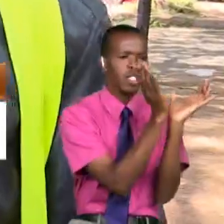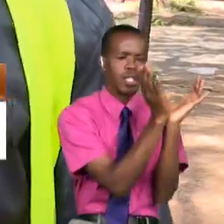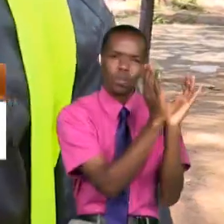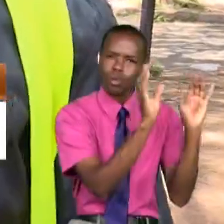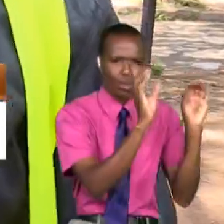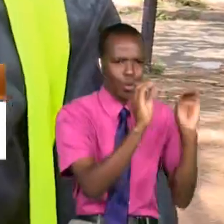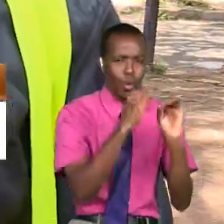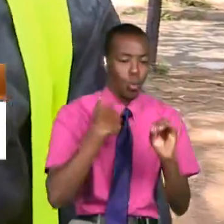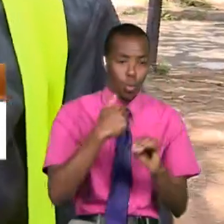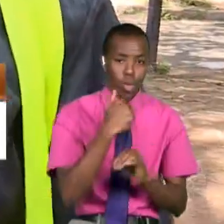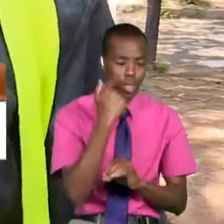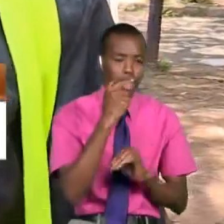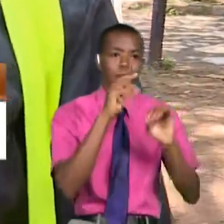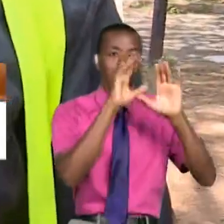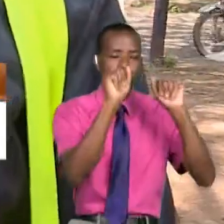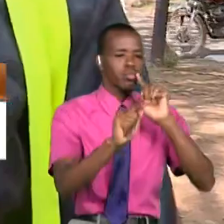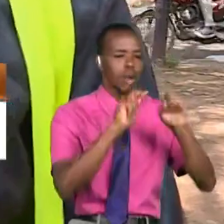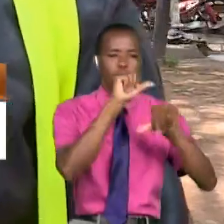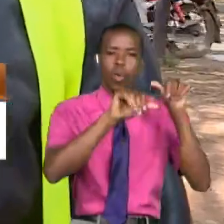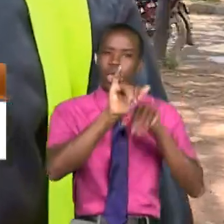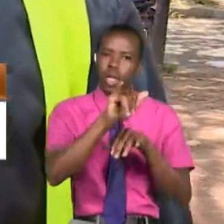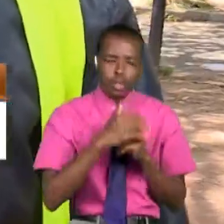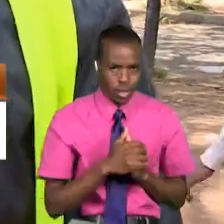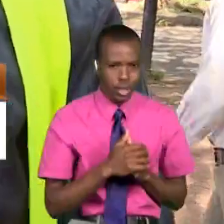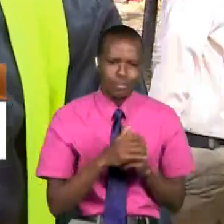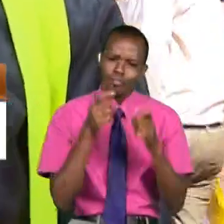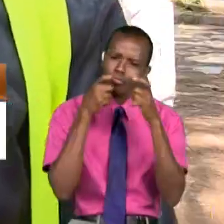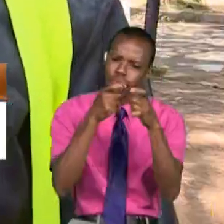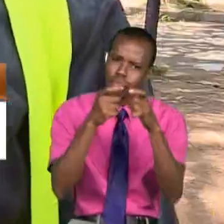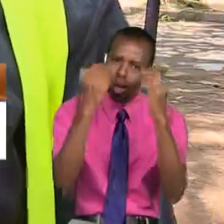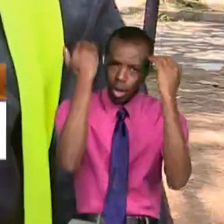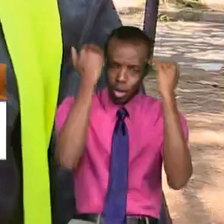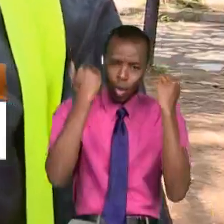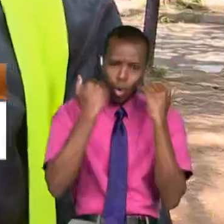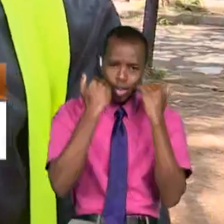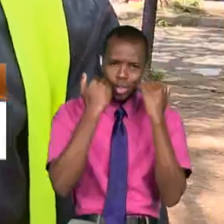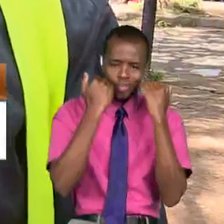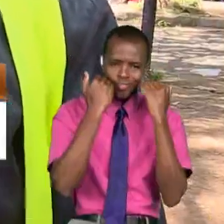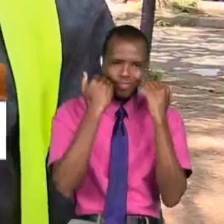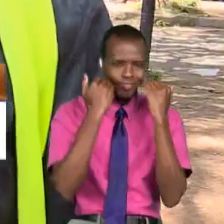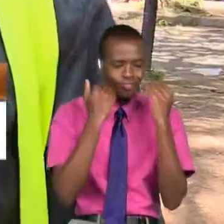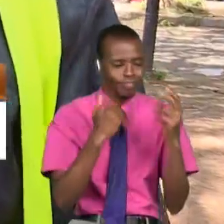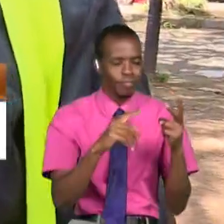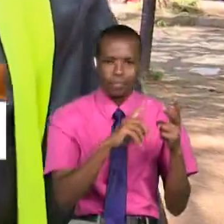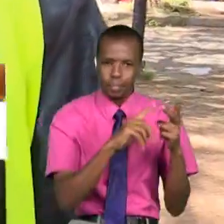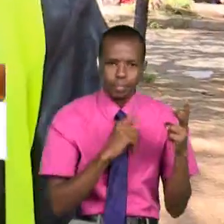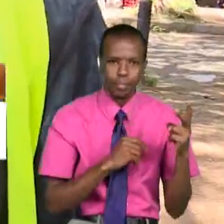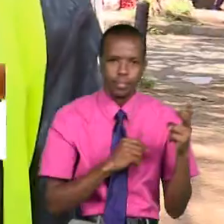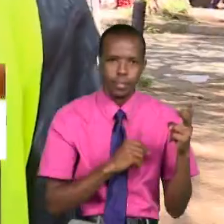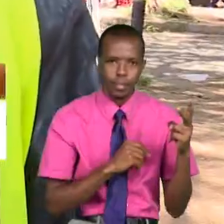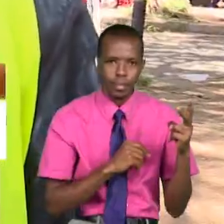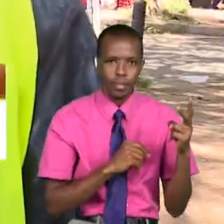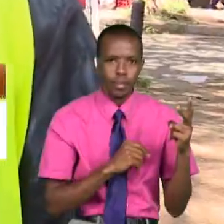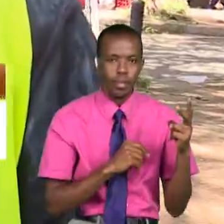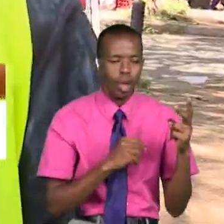na tuliona rais akikusia hiyo mambo akilaumu mahakama, hiyo na kashifu. Number 2,